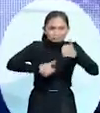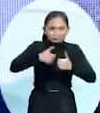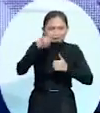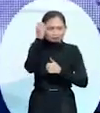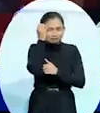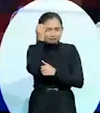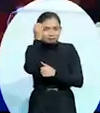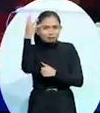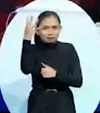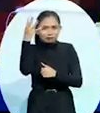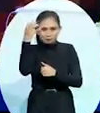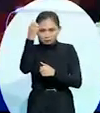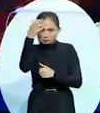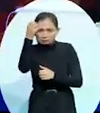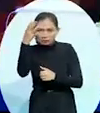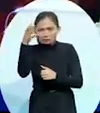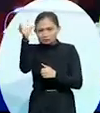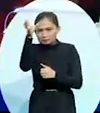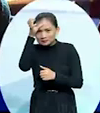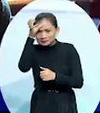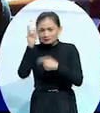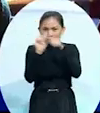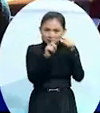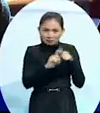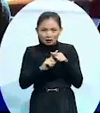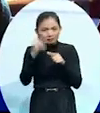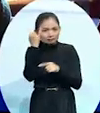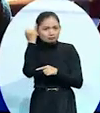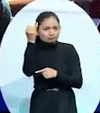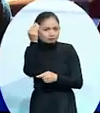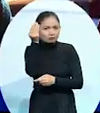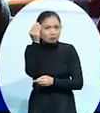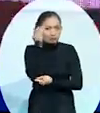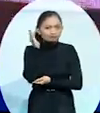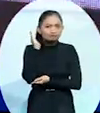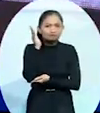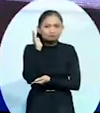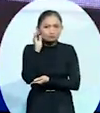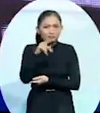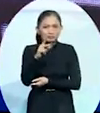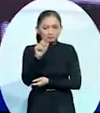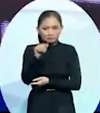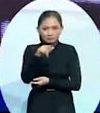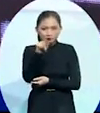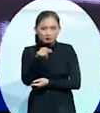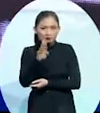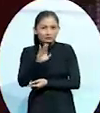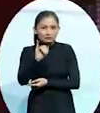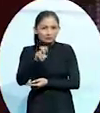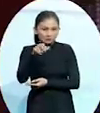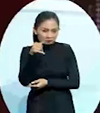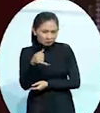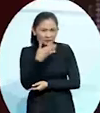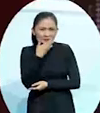thức cũng như sự nhạy bén của bản thân qua phần trình bày ý tưởng, phản biện với Ban giám khảo và Hội đồng doanh nhân. Đặc biệt, vòng chung kết cuộc thi năm